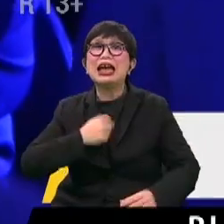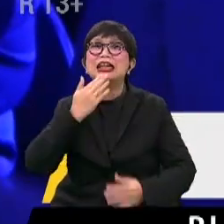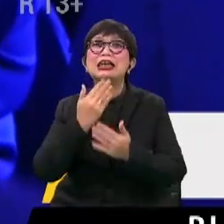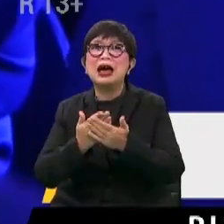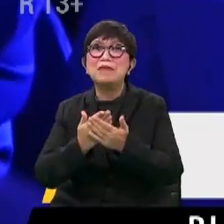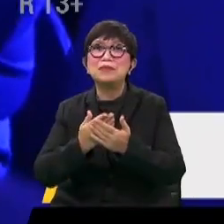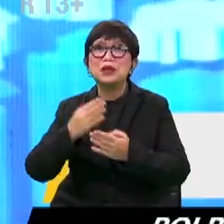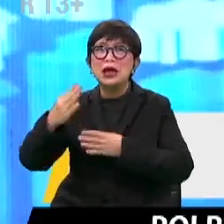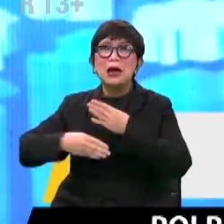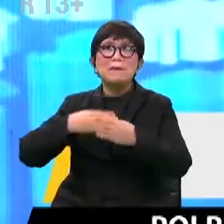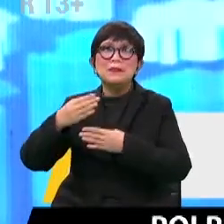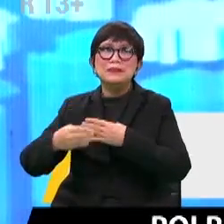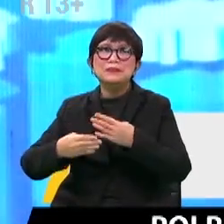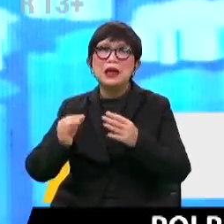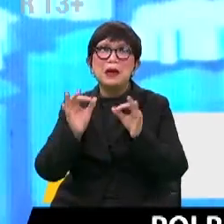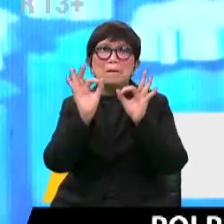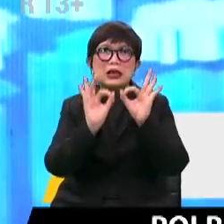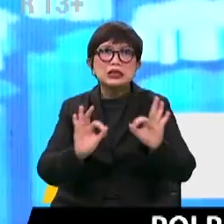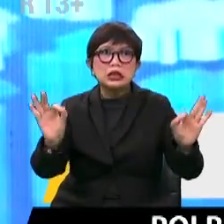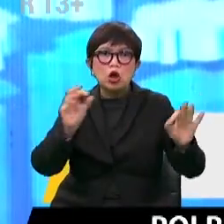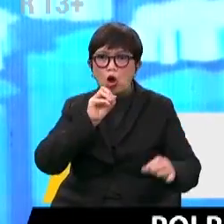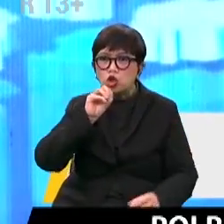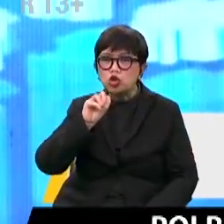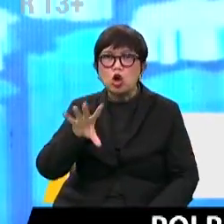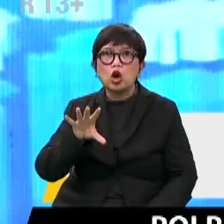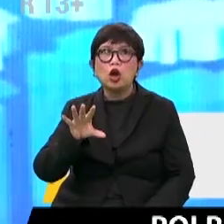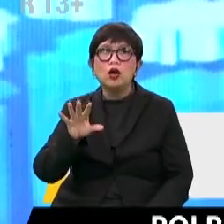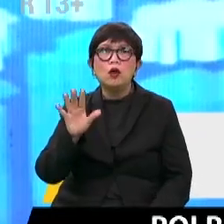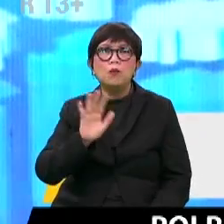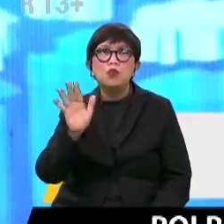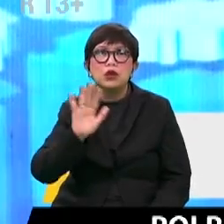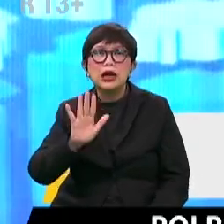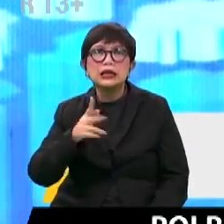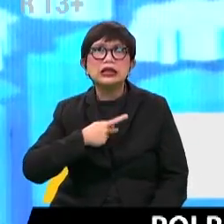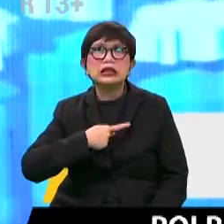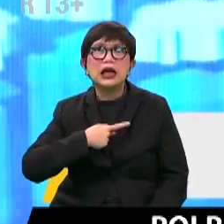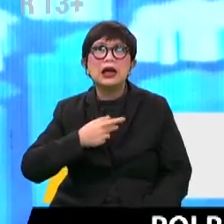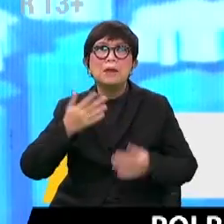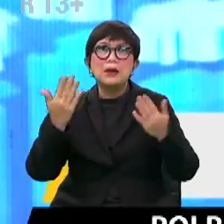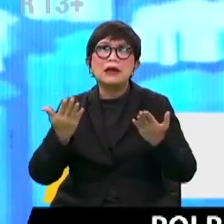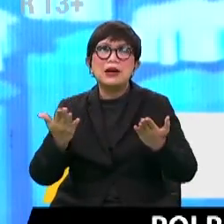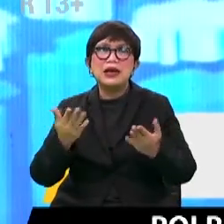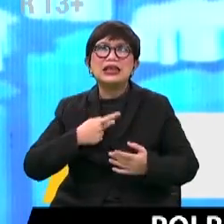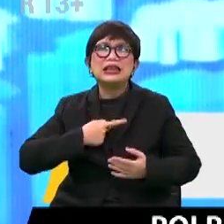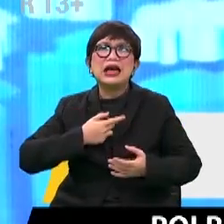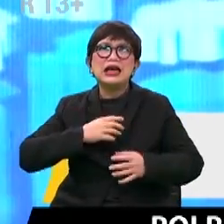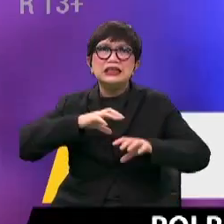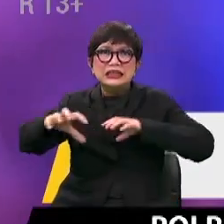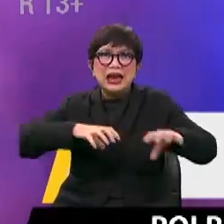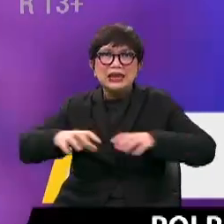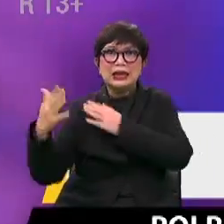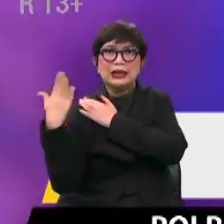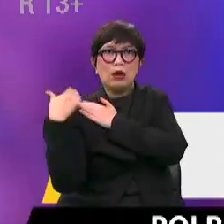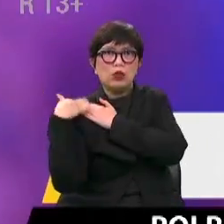bersih dan kotor bukan salah sektor bersih dan kotor dan soal cara bagaimana kita menjalankan apa yang dibebankan kepada